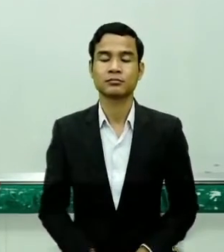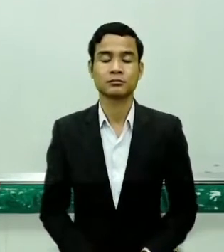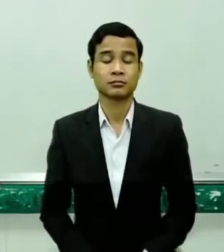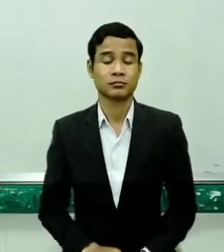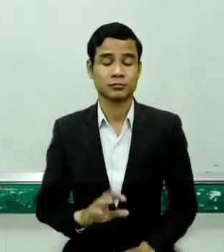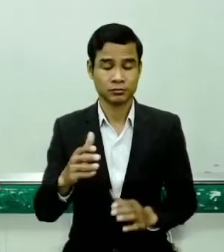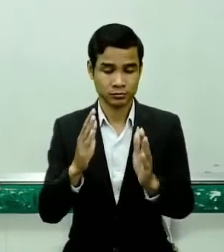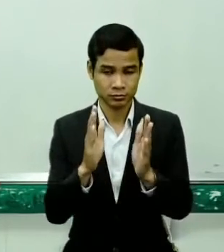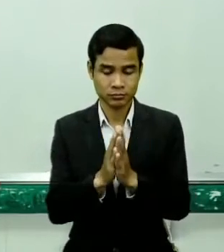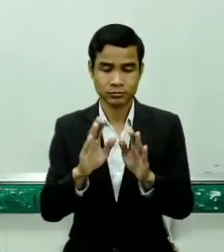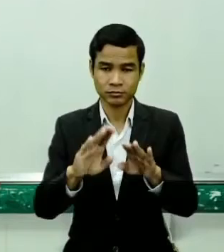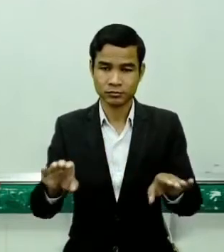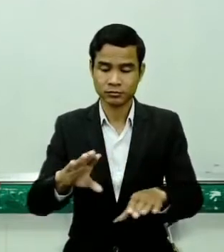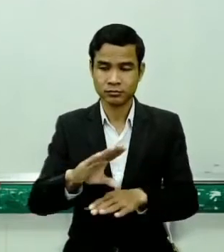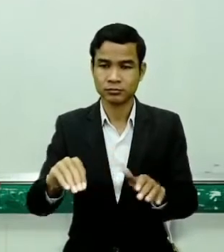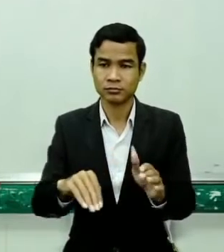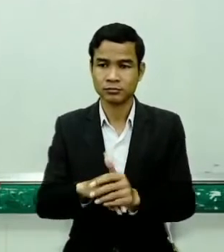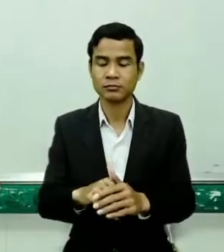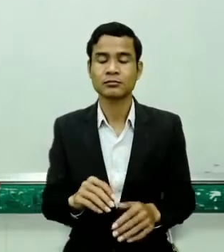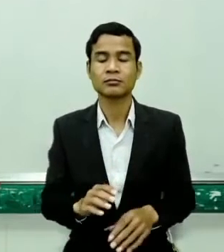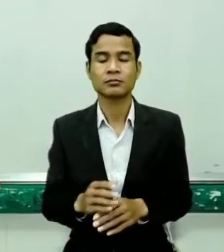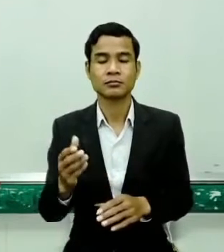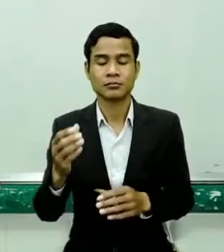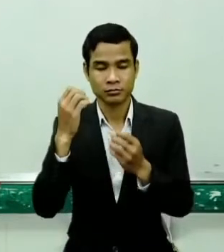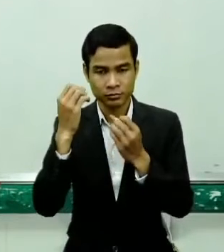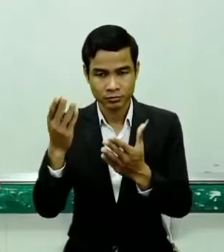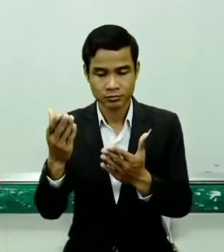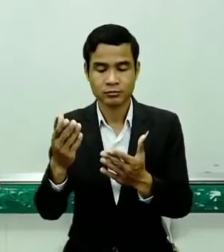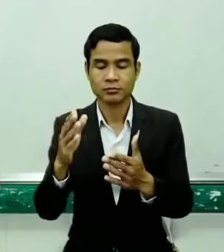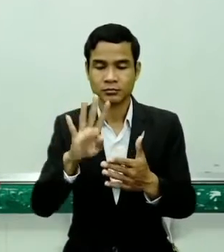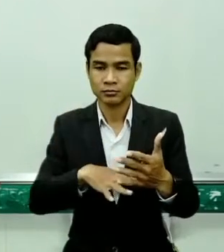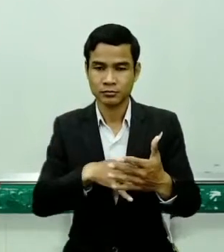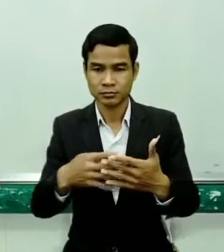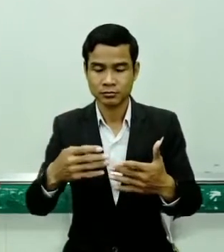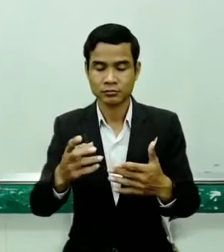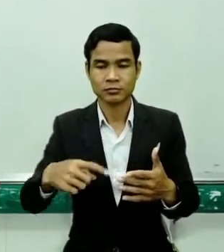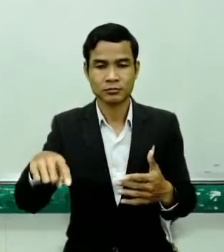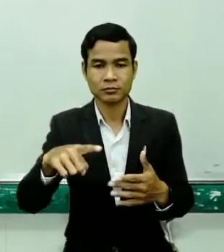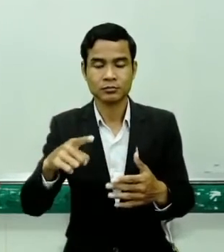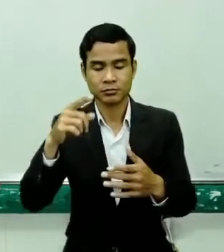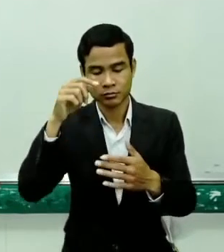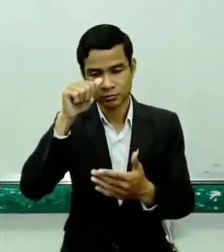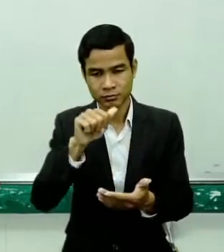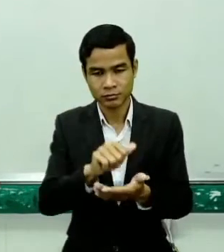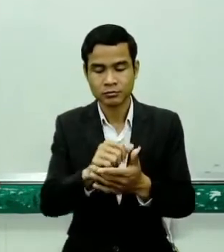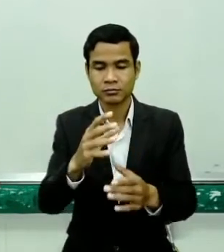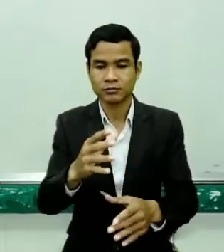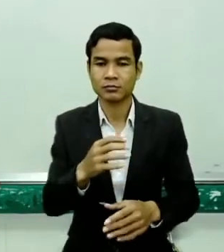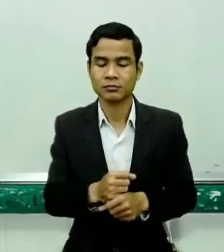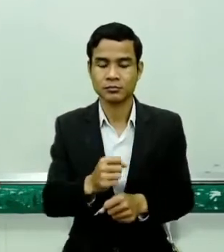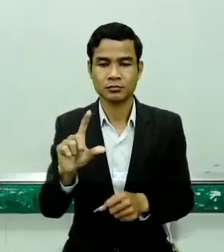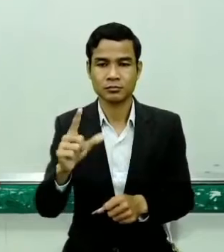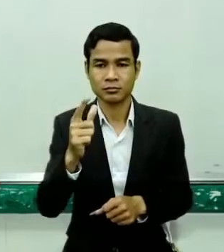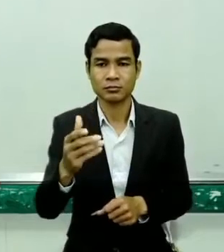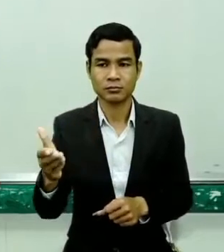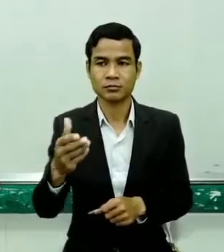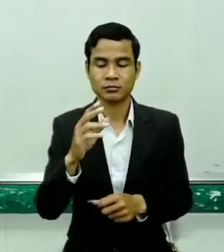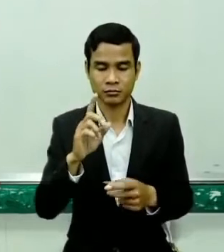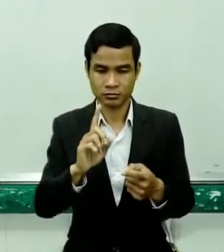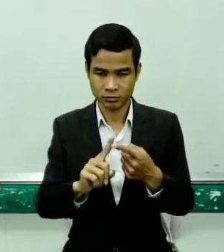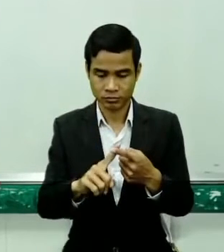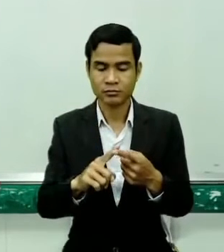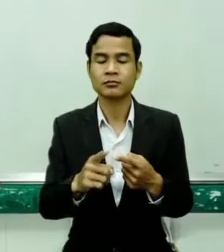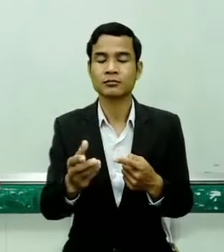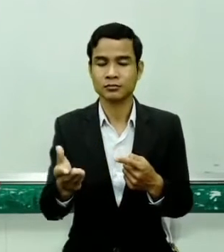chà ở con tiếng ở khné chẳng đàm bay ở phán cả là bò dương xem lại bàn chuột chỉ thì mỗi cứ con tiếng ở